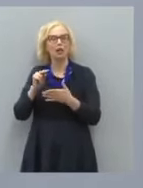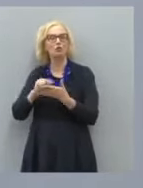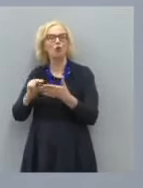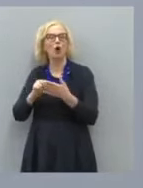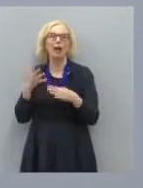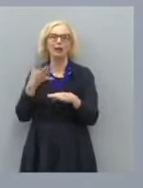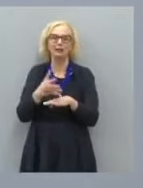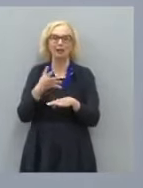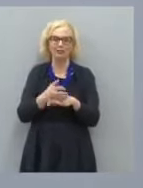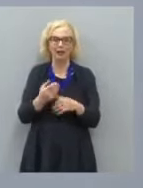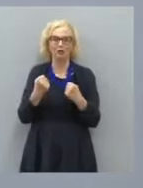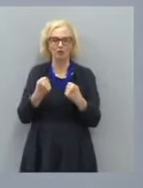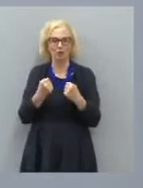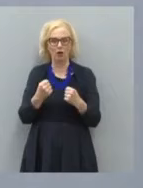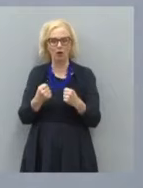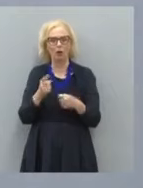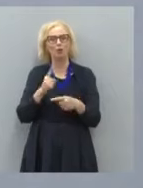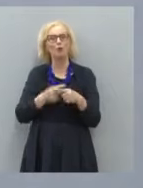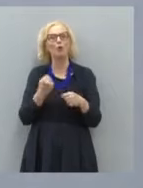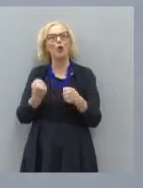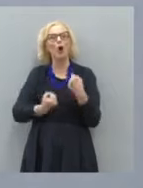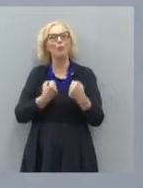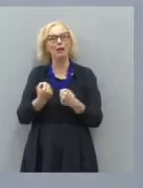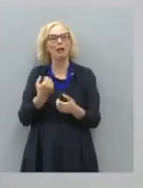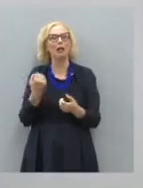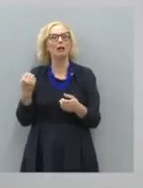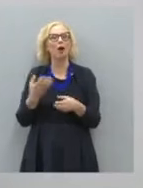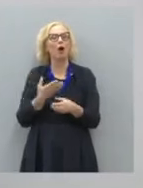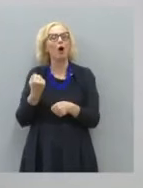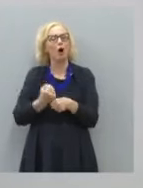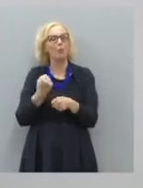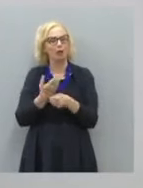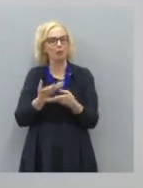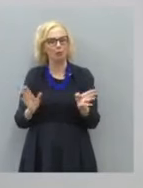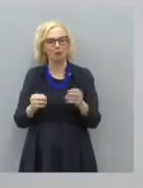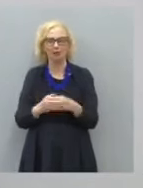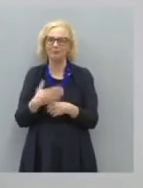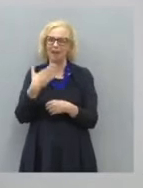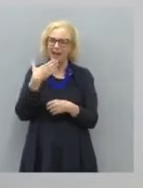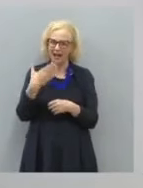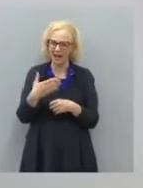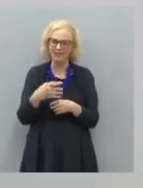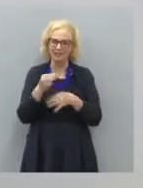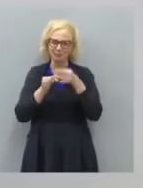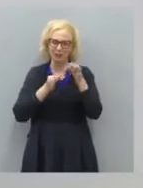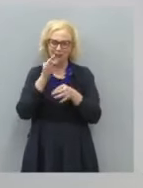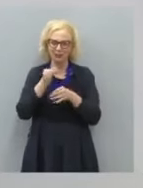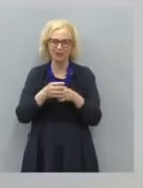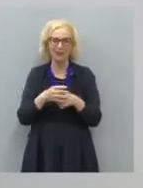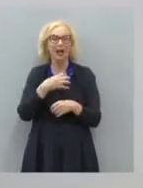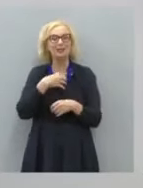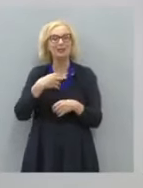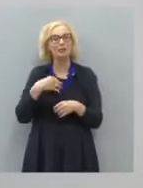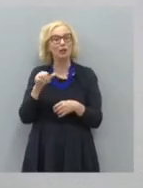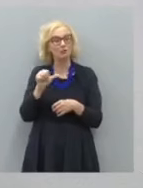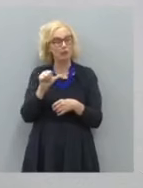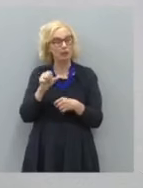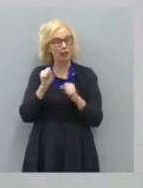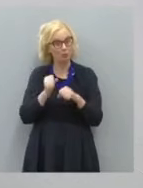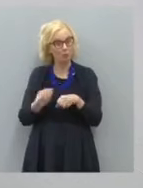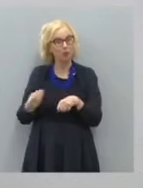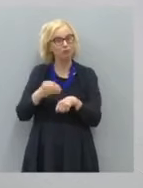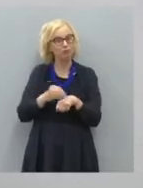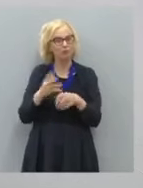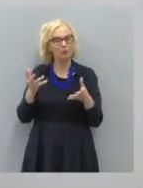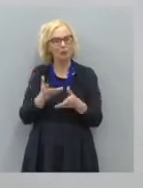opere pubbliche bene grazie per questa premessa assessore spinelli che cosa vogliamo aggiungere su